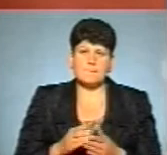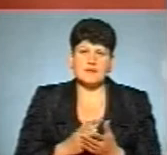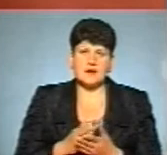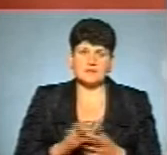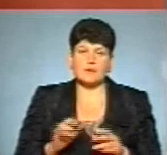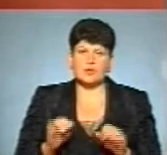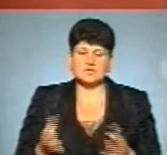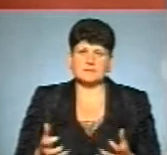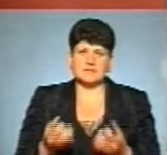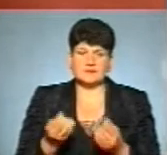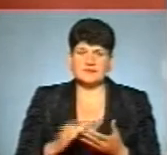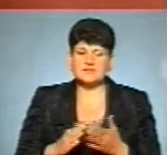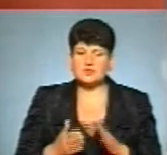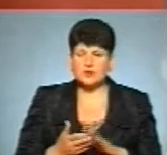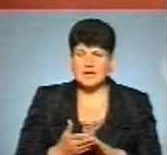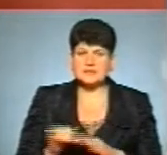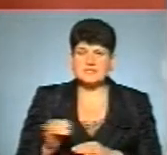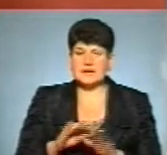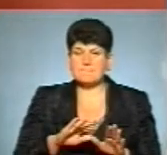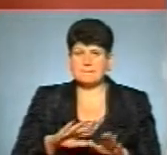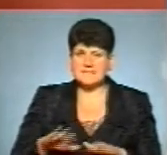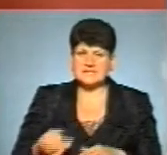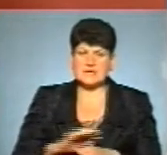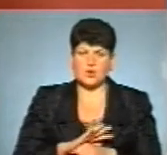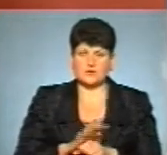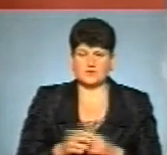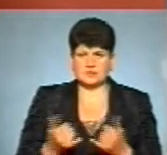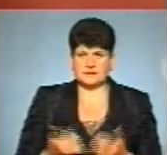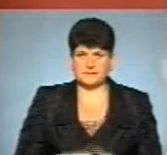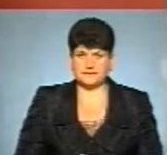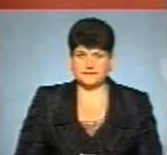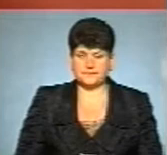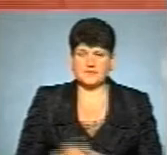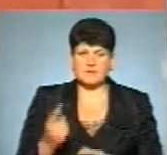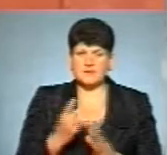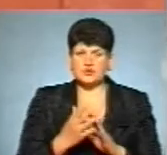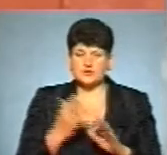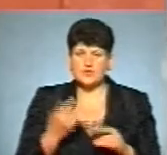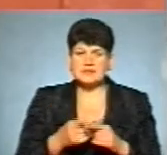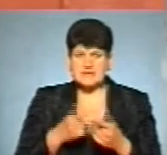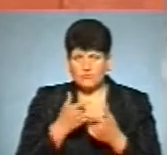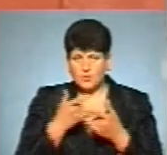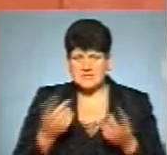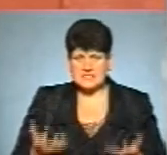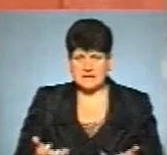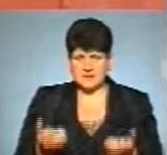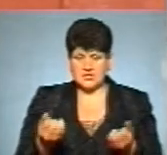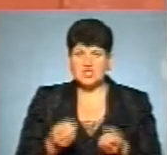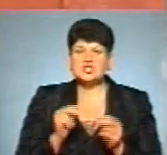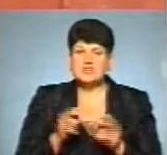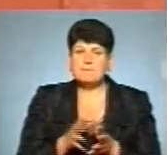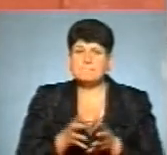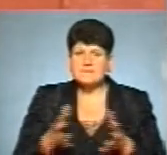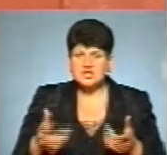підтримати їх в такій ситуації, і, власне, і після коронавірусу, і зараз? Першочергово це інформаційна підтримка. Чим більше